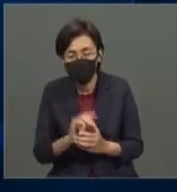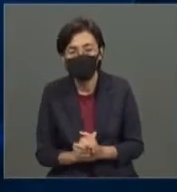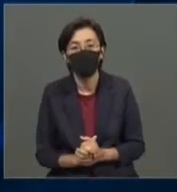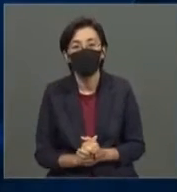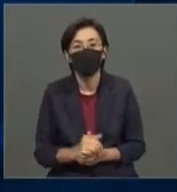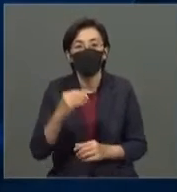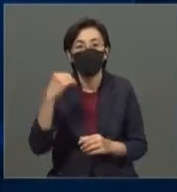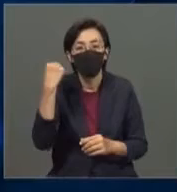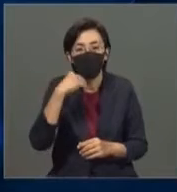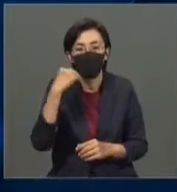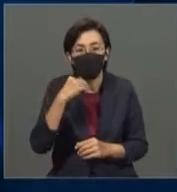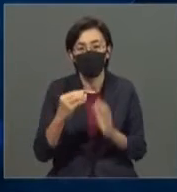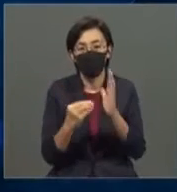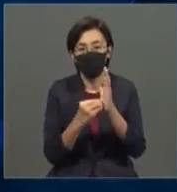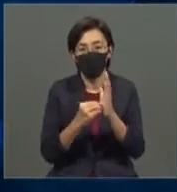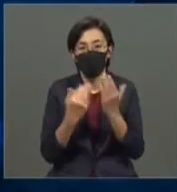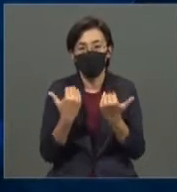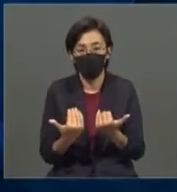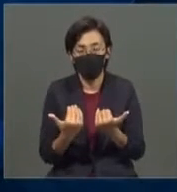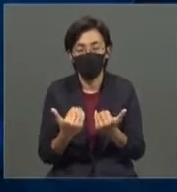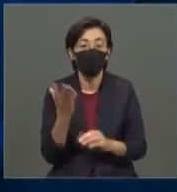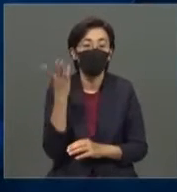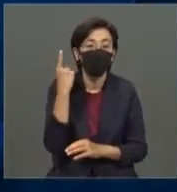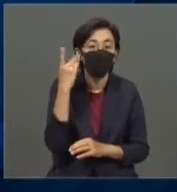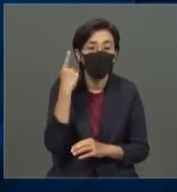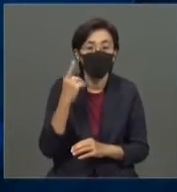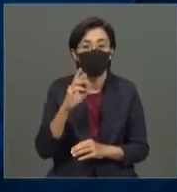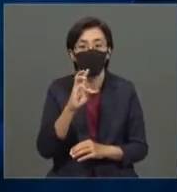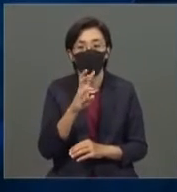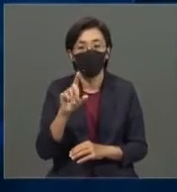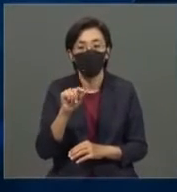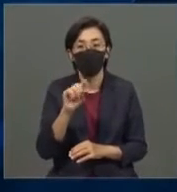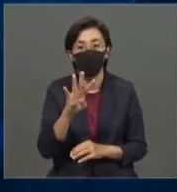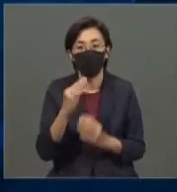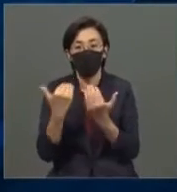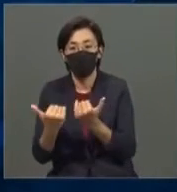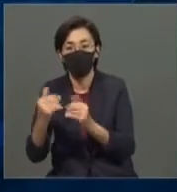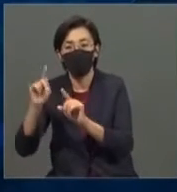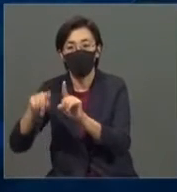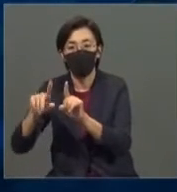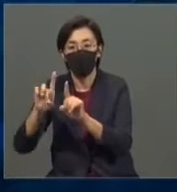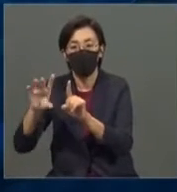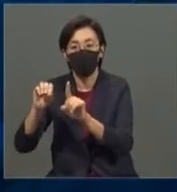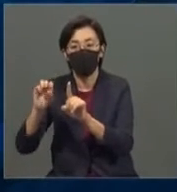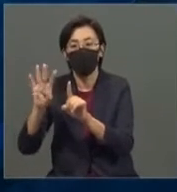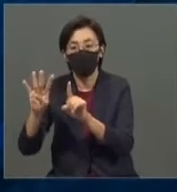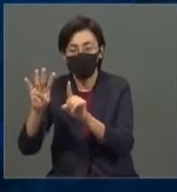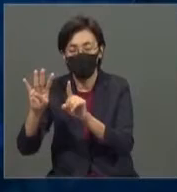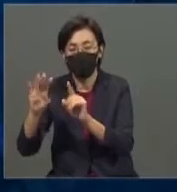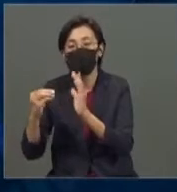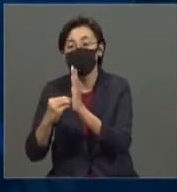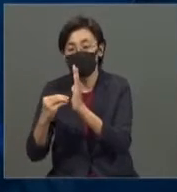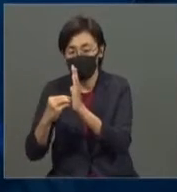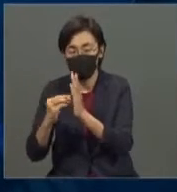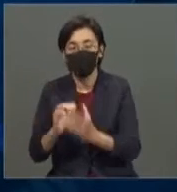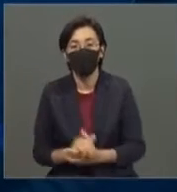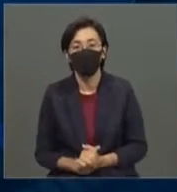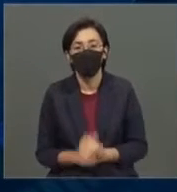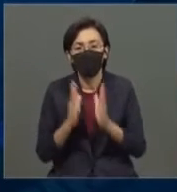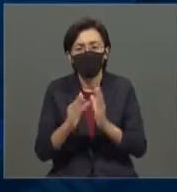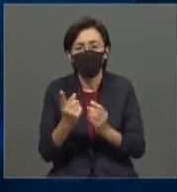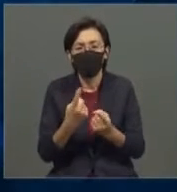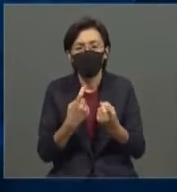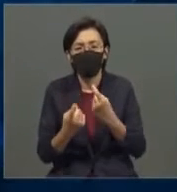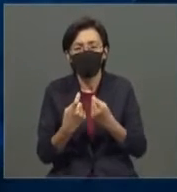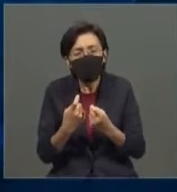ายวันของกทมก็วันนี้เมื่อวานนี้624วันนี้1154นะครับมีหลายคนถ